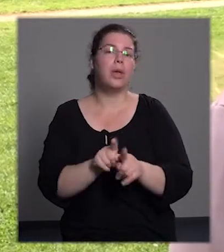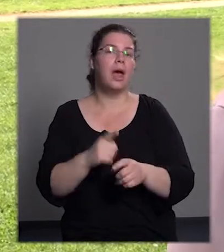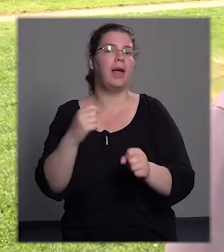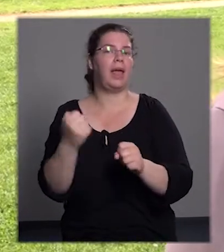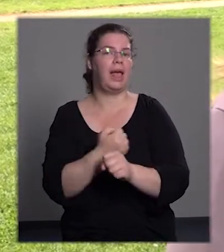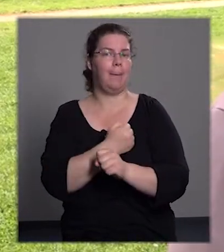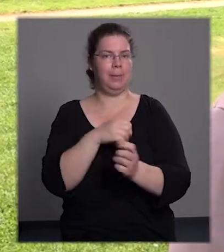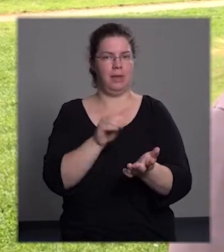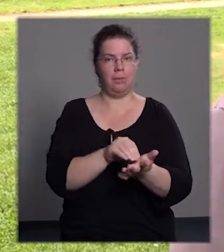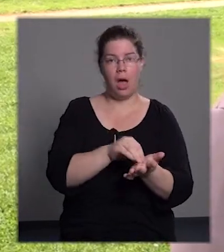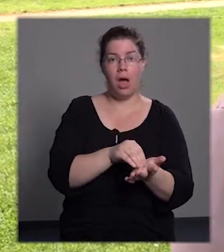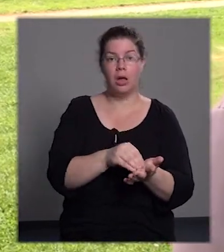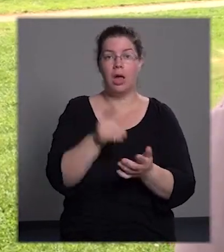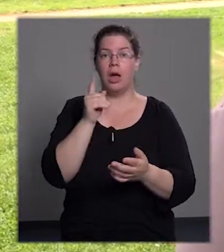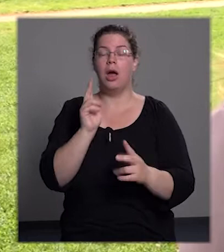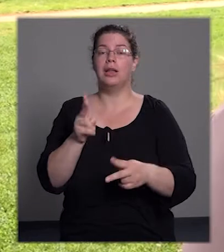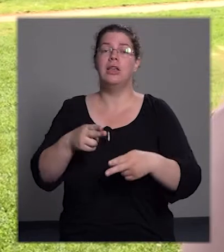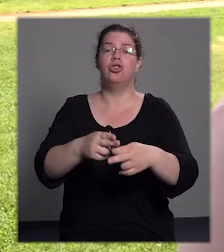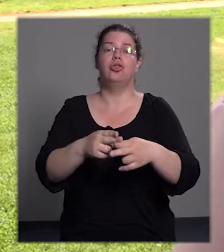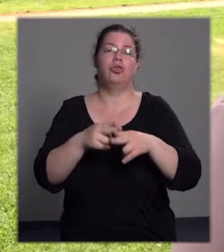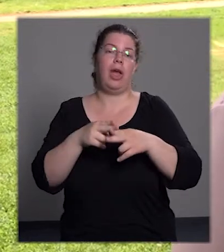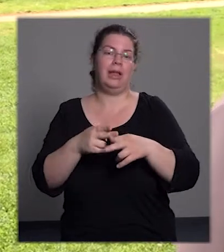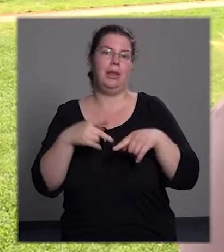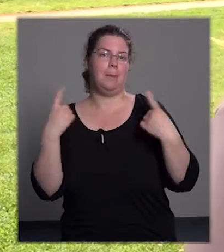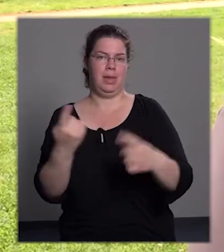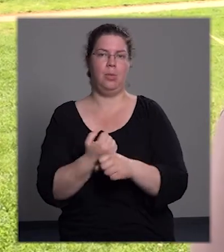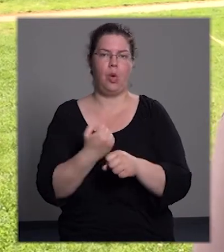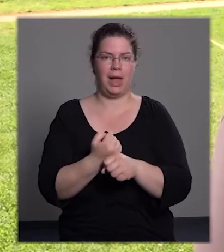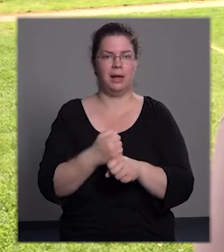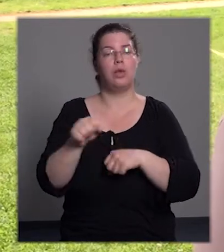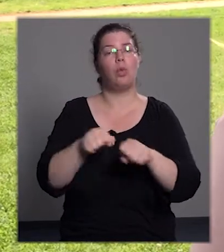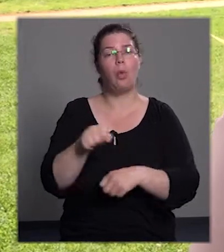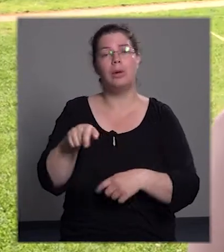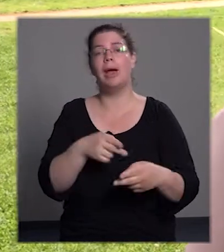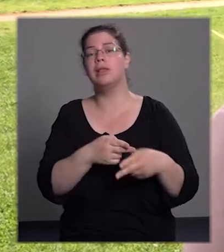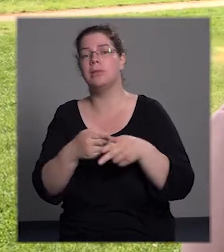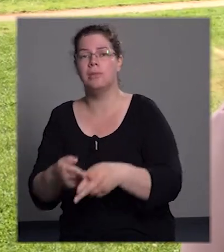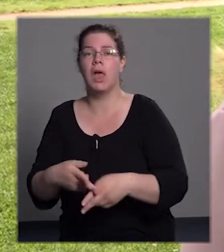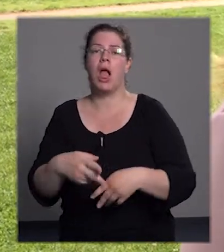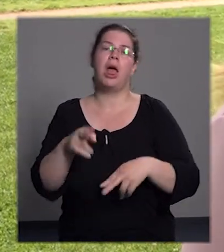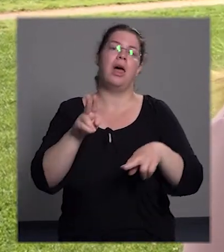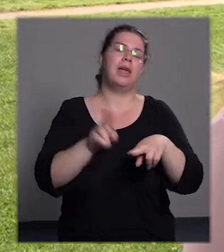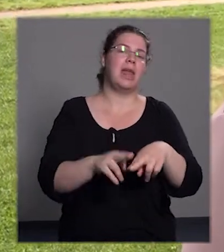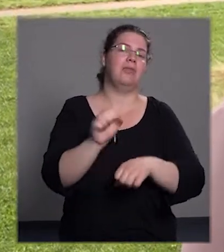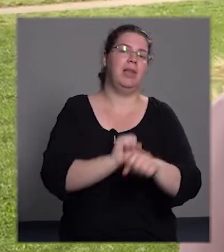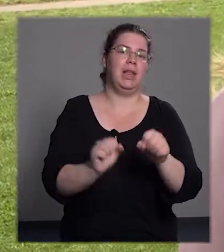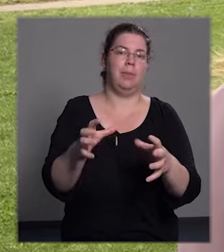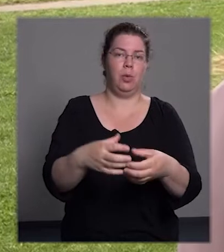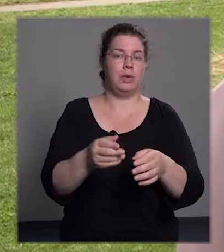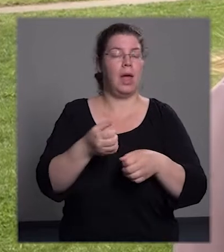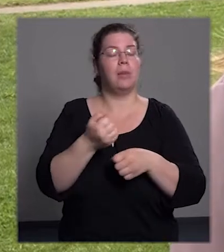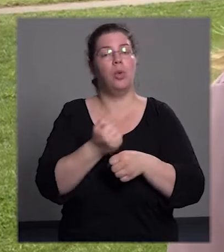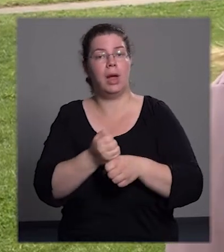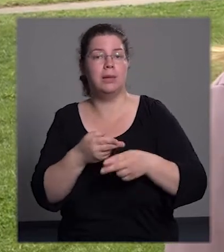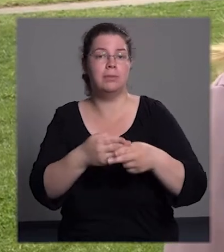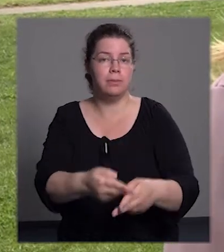mag, aki segíti a mi munkánkat, az önkormányzat munkáját, a rendvédelmi osztály munkáját,